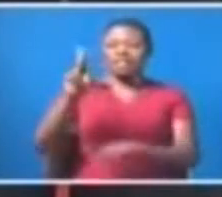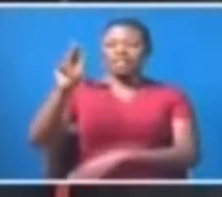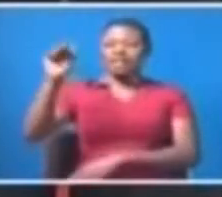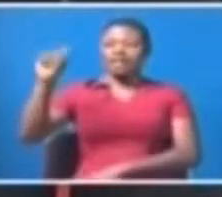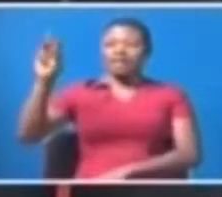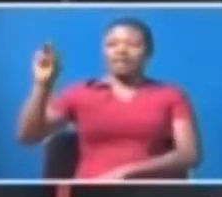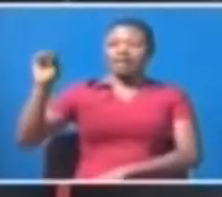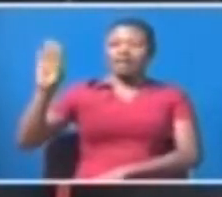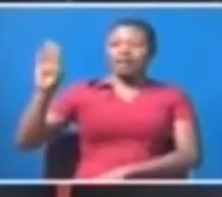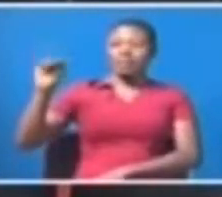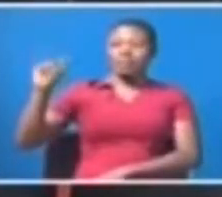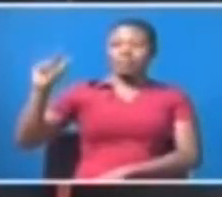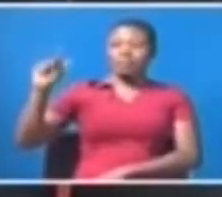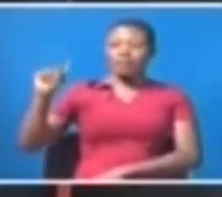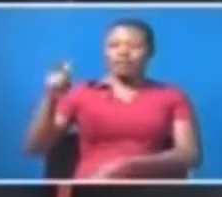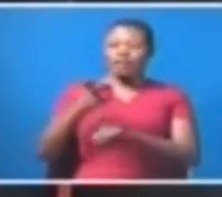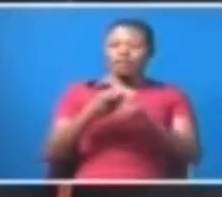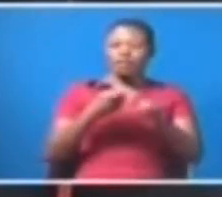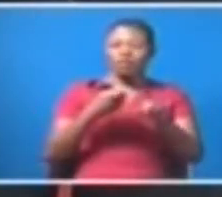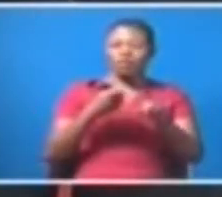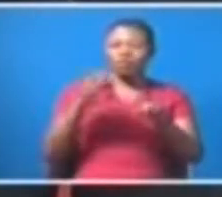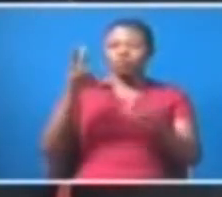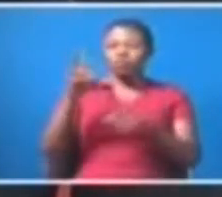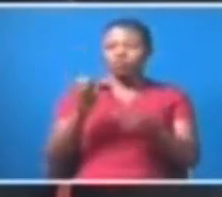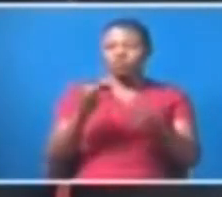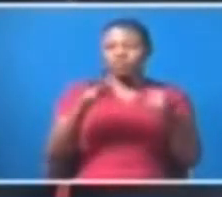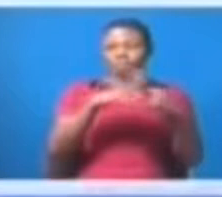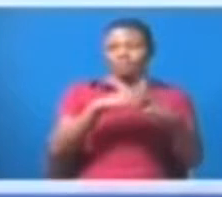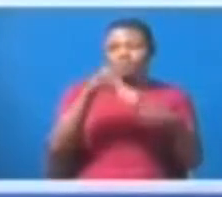tarehe 18 hadi 25 mwezi huu.